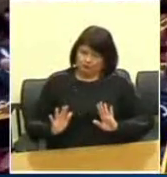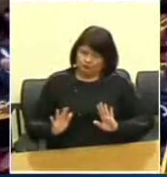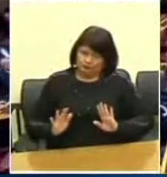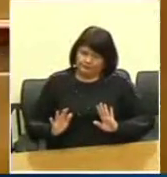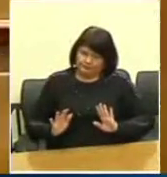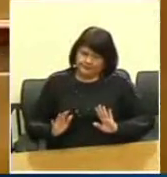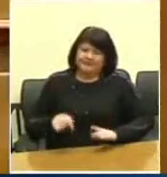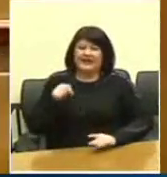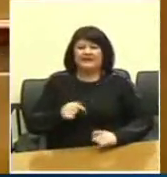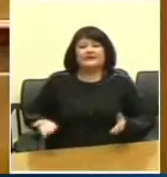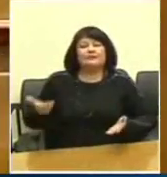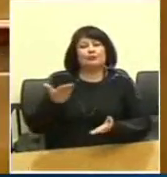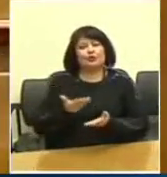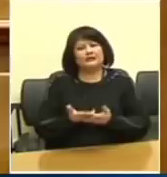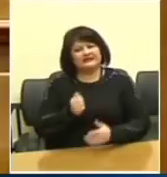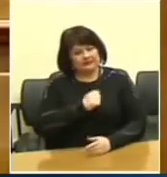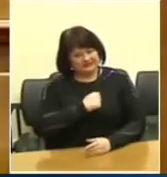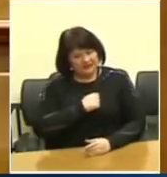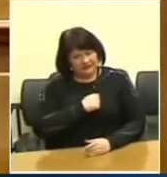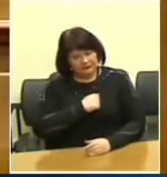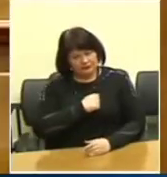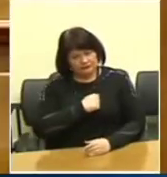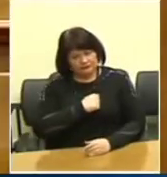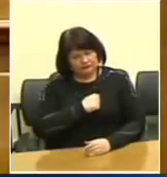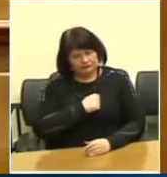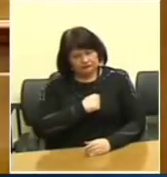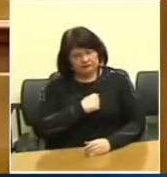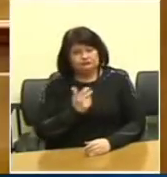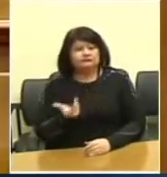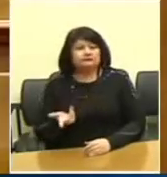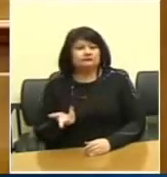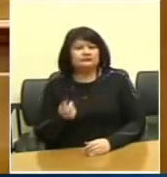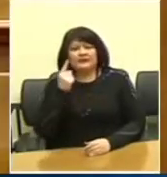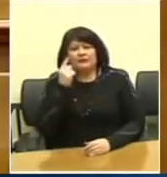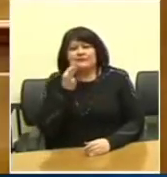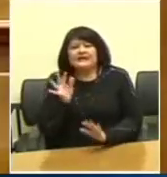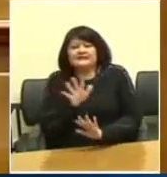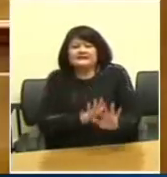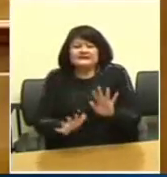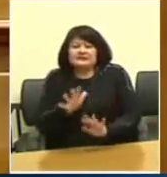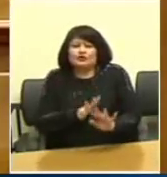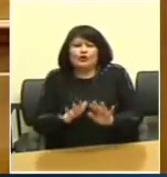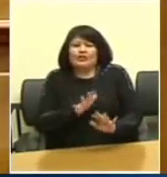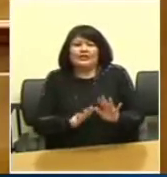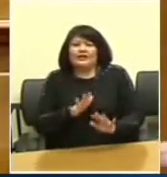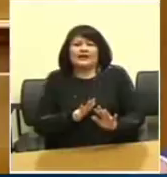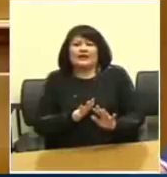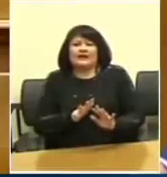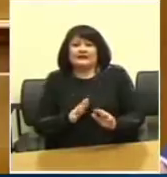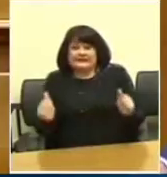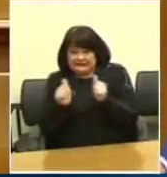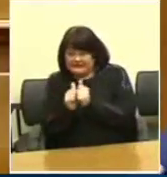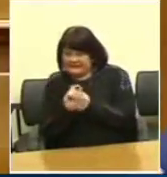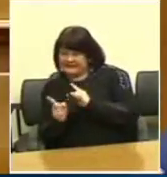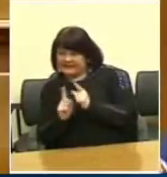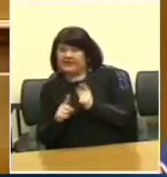Είναι μια πρόταση, κατά την άποψή μου, που νοθεύει τον μηχανισμό επίτευξης συνένεσης, που